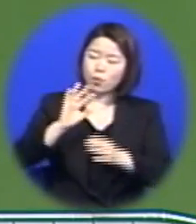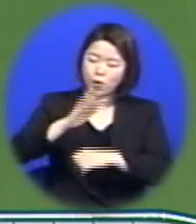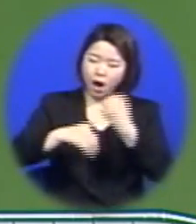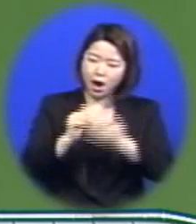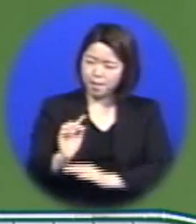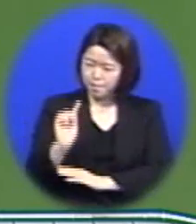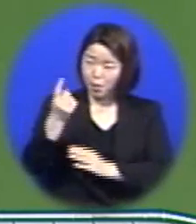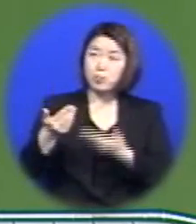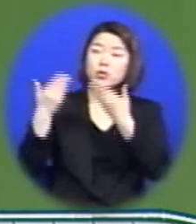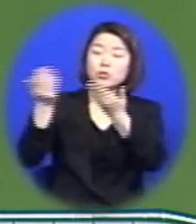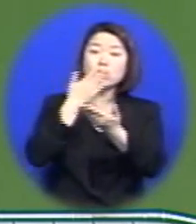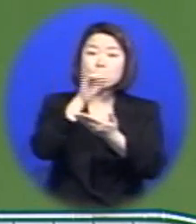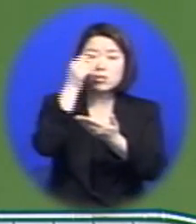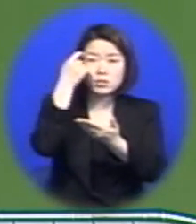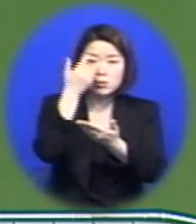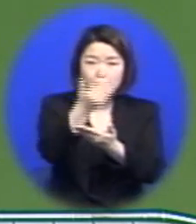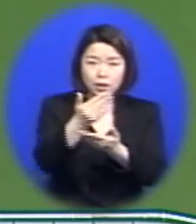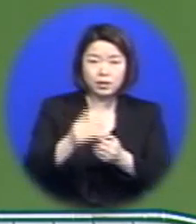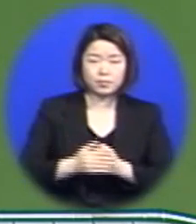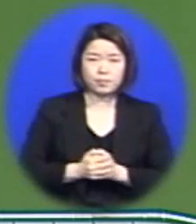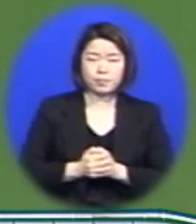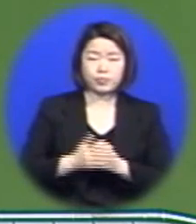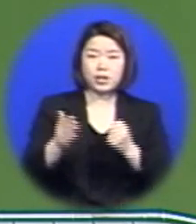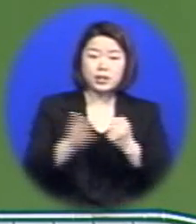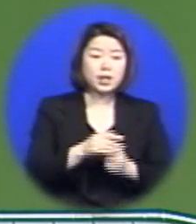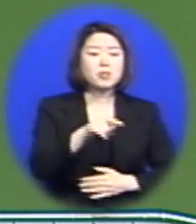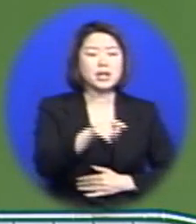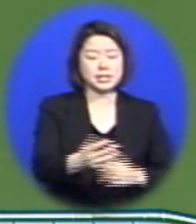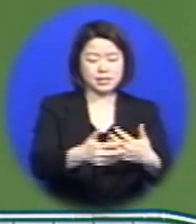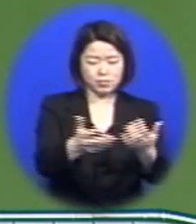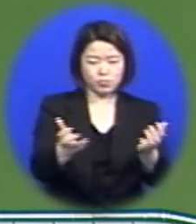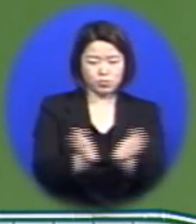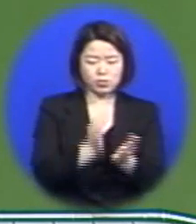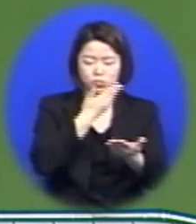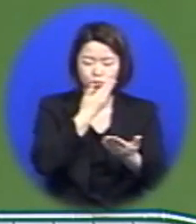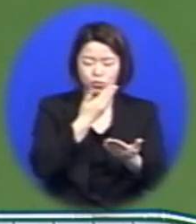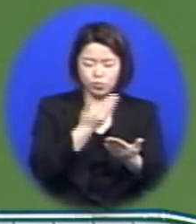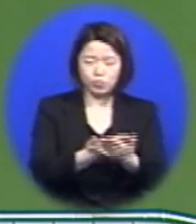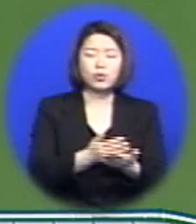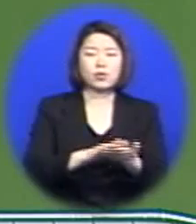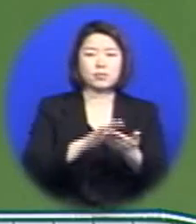높입니다 그래서이 부분이 중요한 거예요